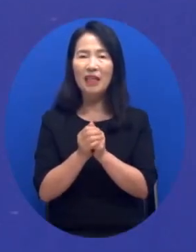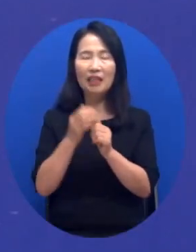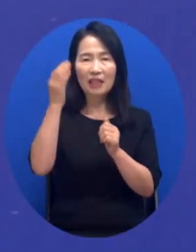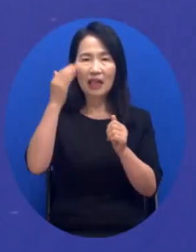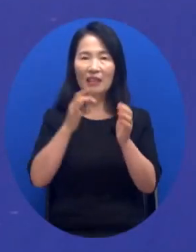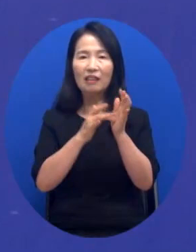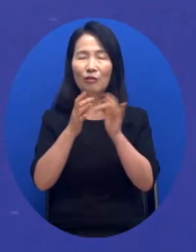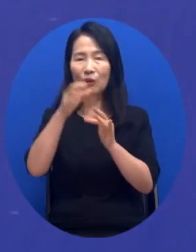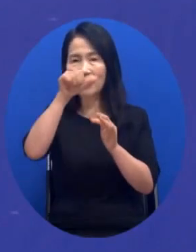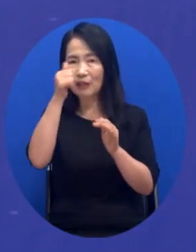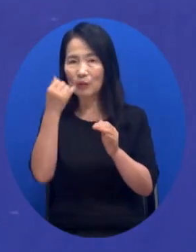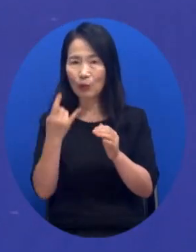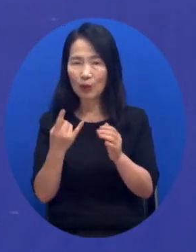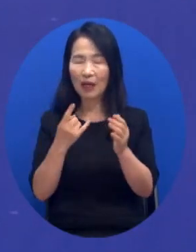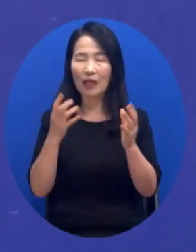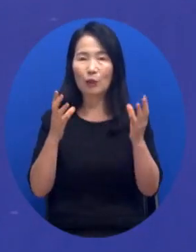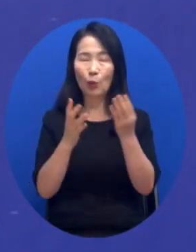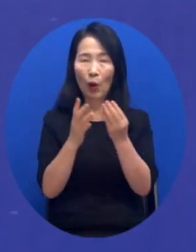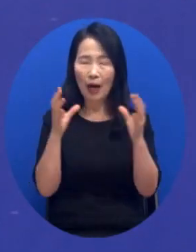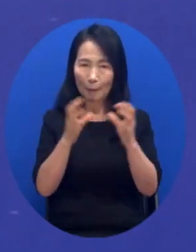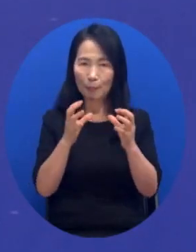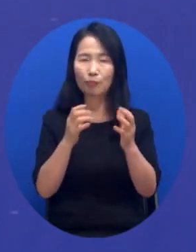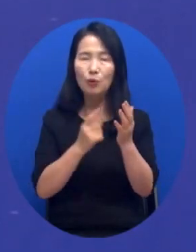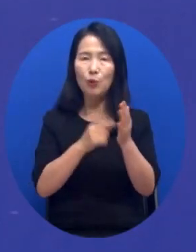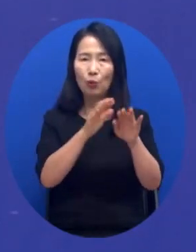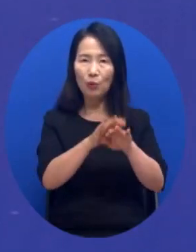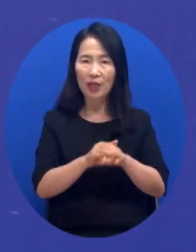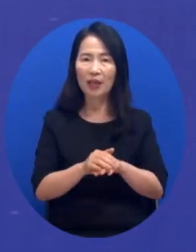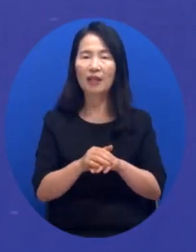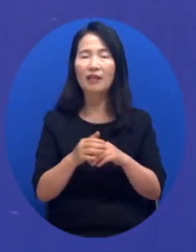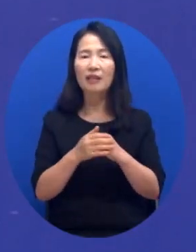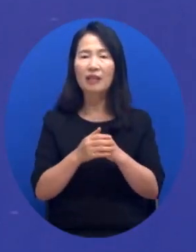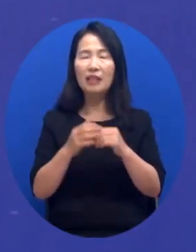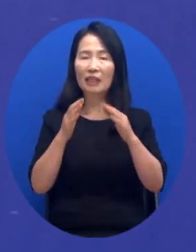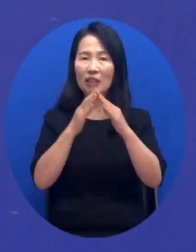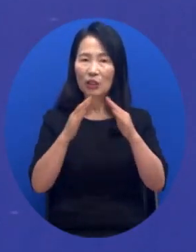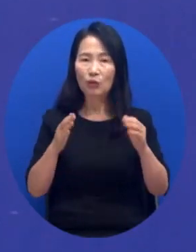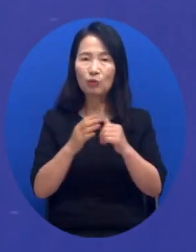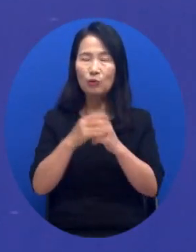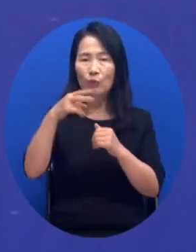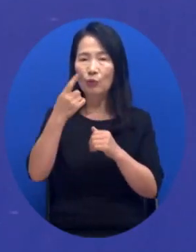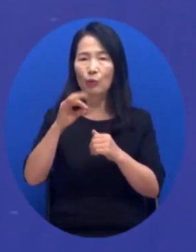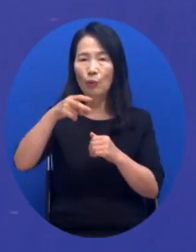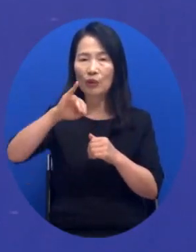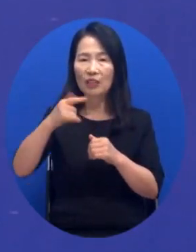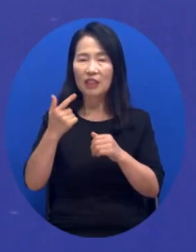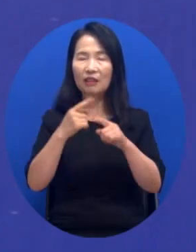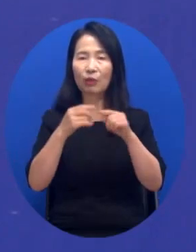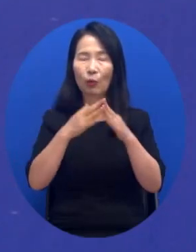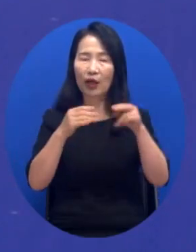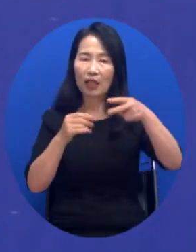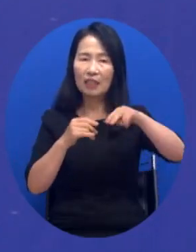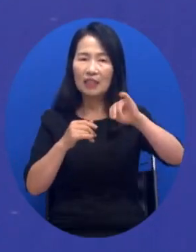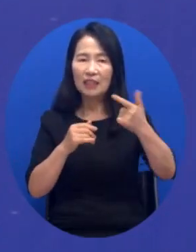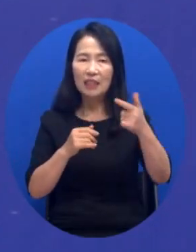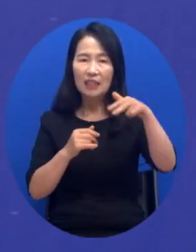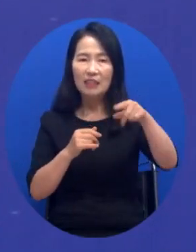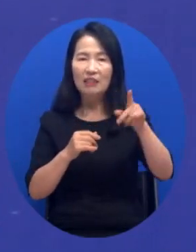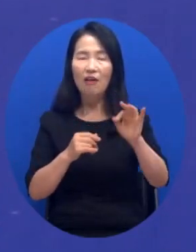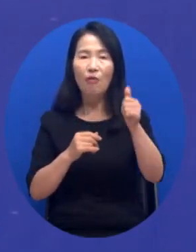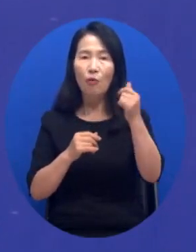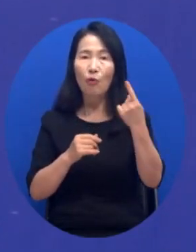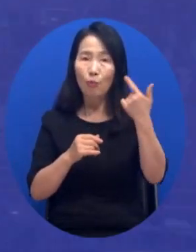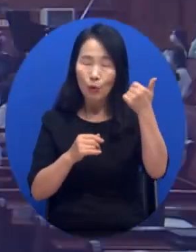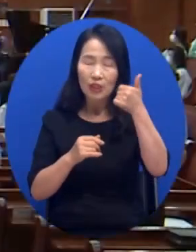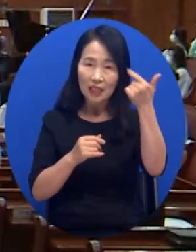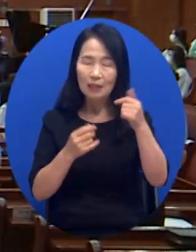대한예수교장로의 통합총회가 105회 총회장 전주동신교회 신정호 목사의 총회장 취임 감사예배를